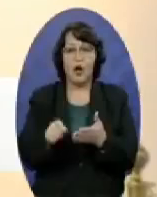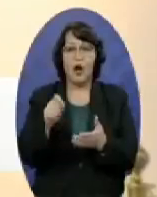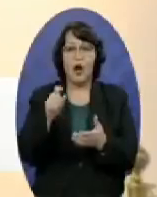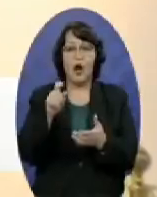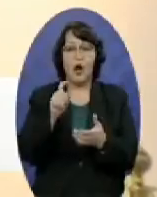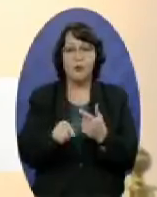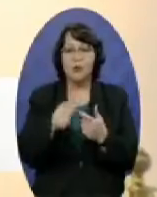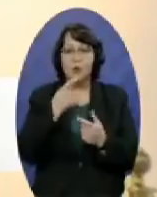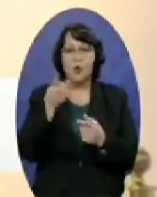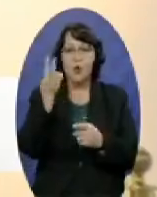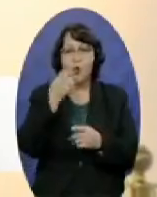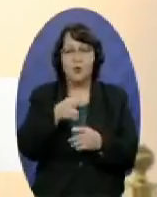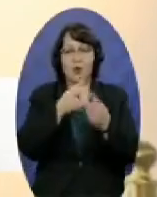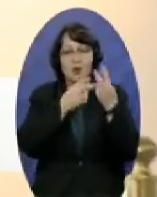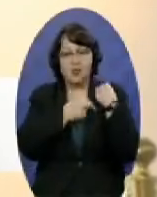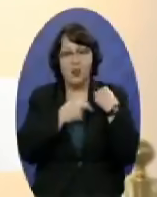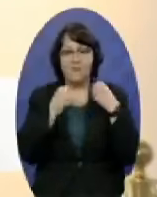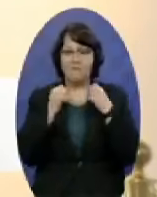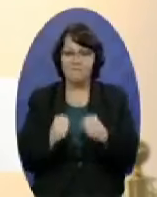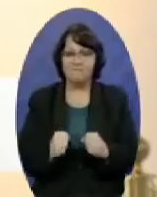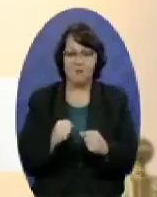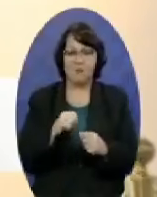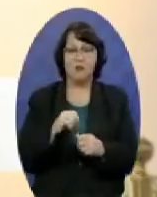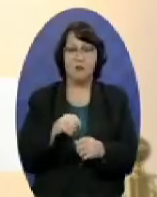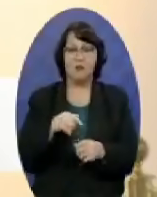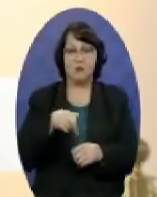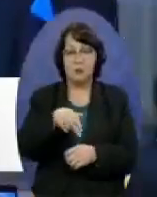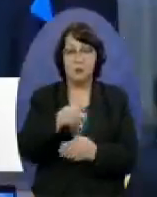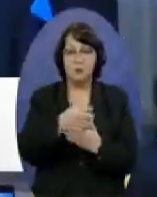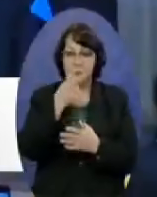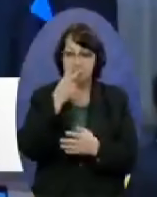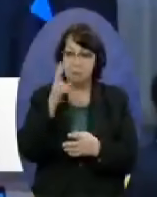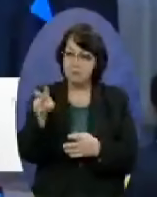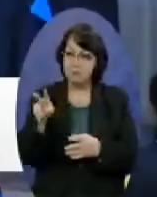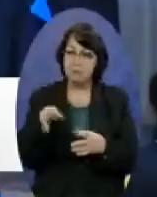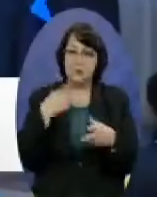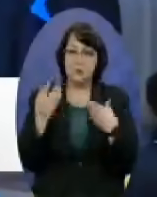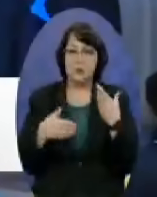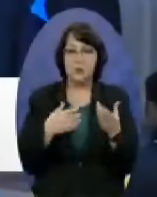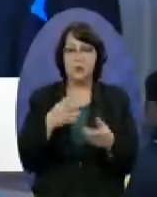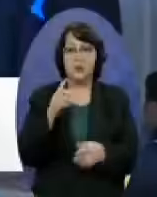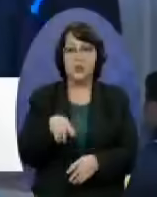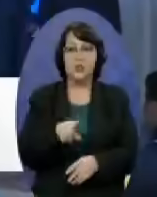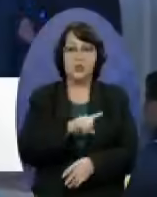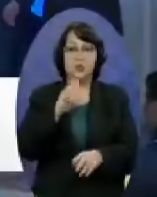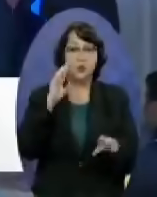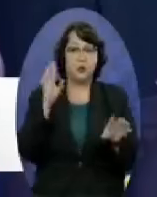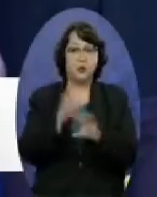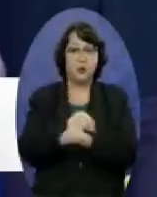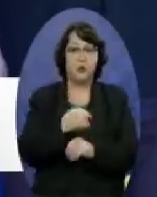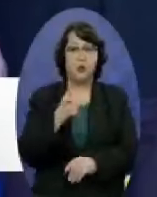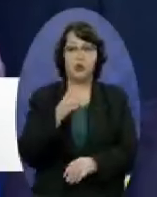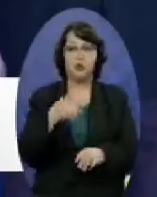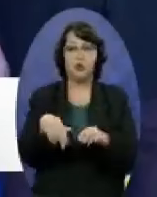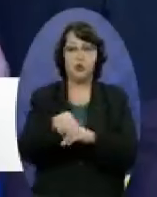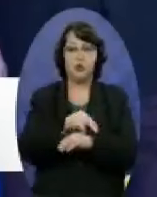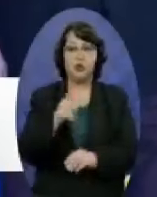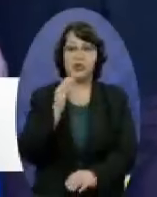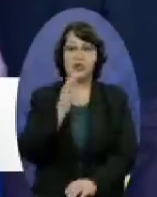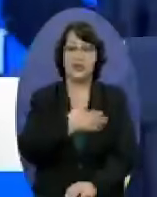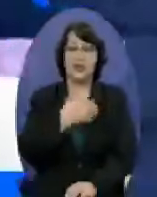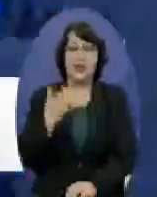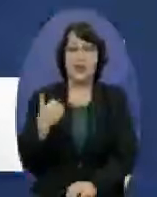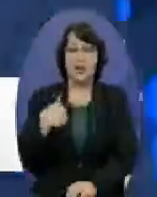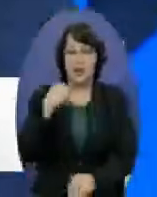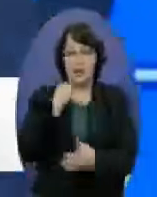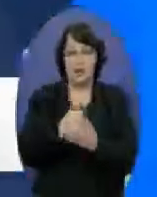одоо үүрч эхэлж байгаад бас одоо би бас баяртай байна. Болор цам 37 наадмыг ерөнхий зохион байгуулагчаар Багнуур дүүргийн засаг даргын хамгийн газар ажилласан